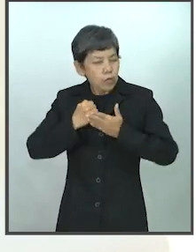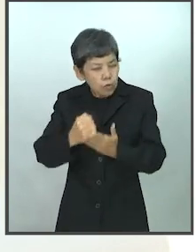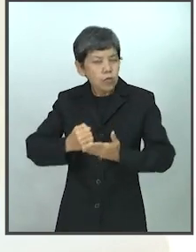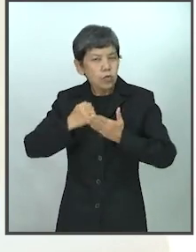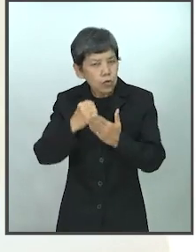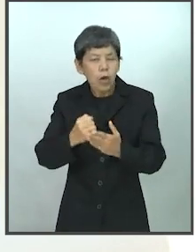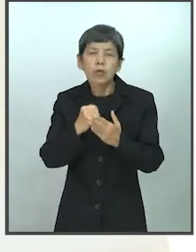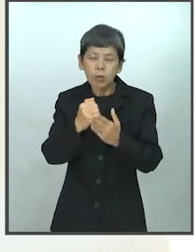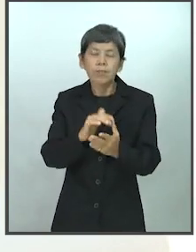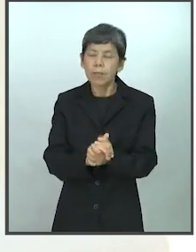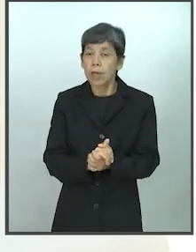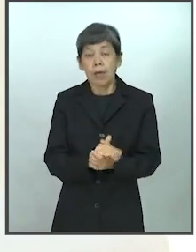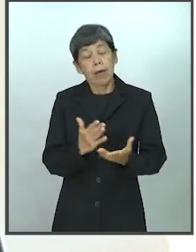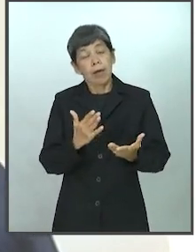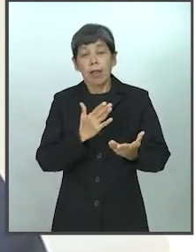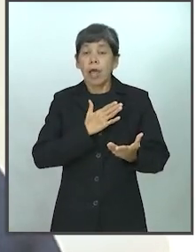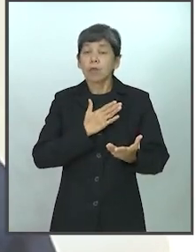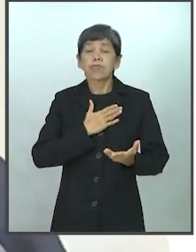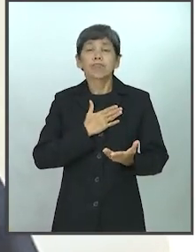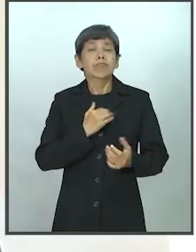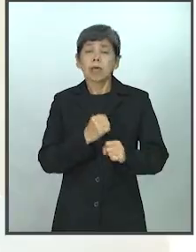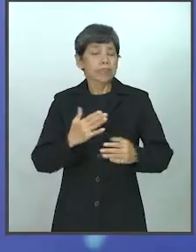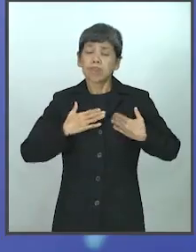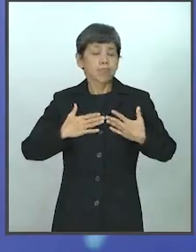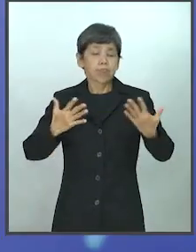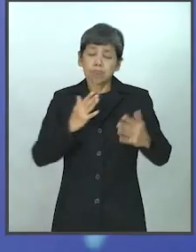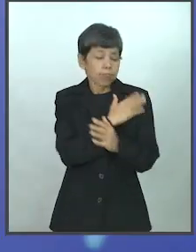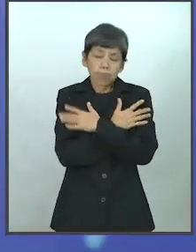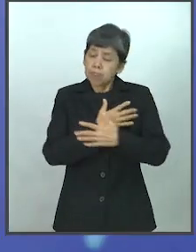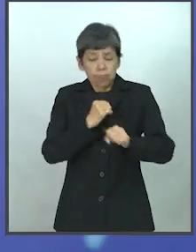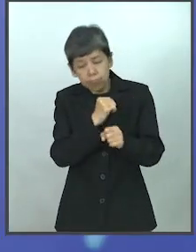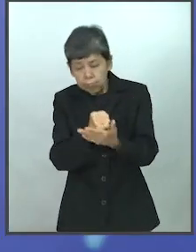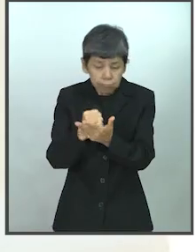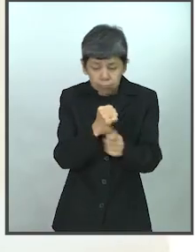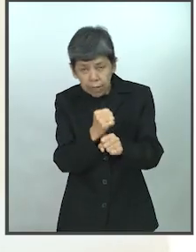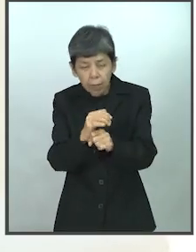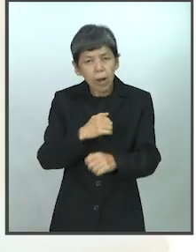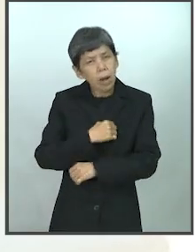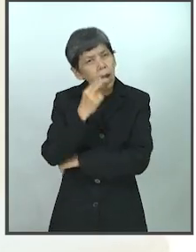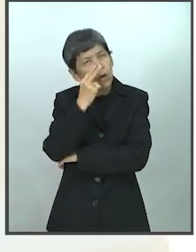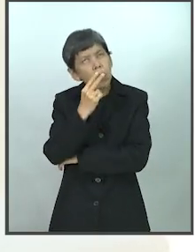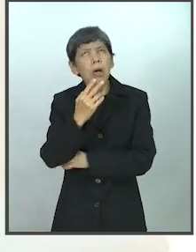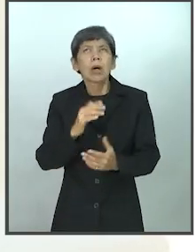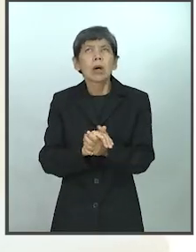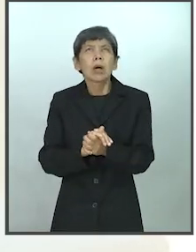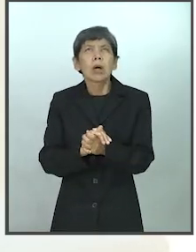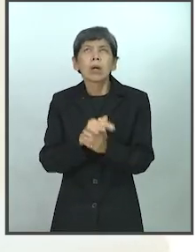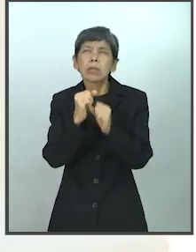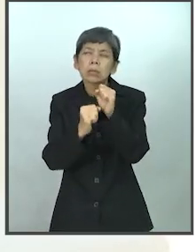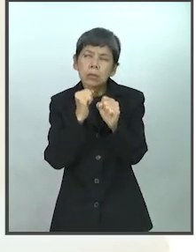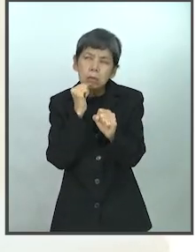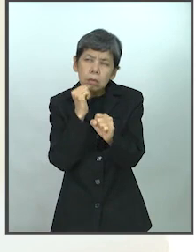ช่วยเหลือคนอื่นใช้ง่ายๆใช้แรงกายตัวเองก็เป็นนะเมื่อมอบรางวัลมา 2-3